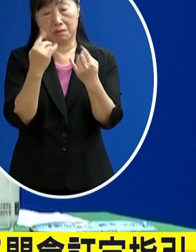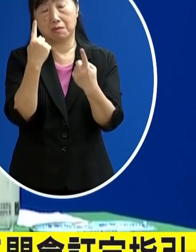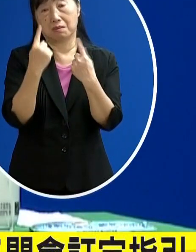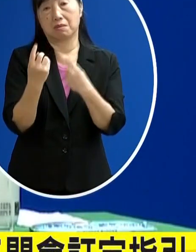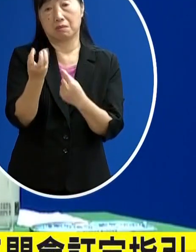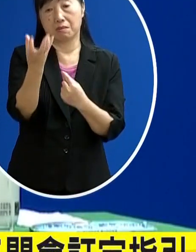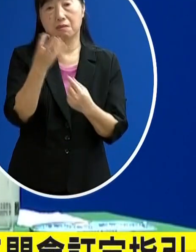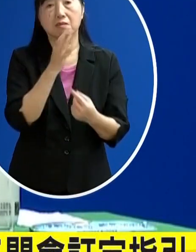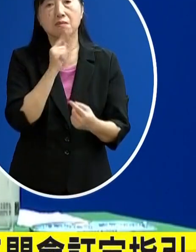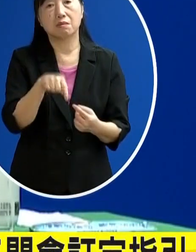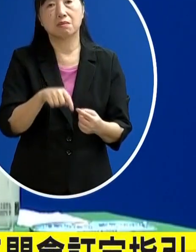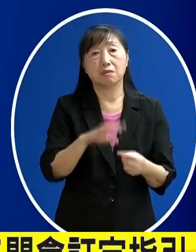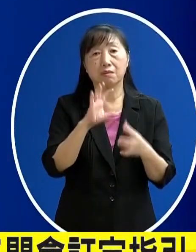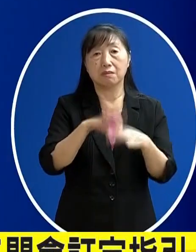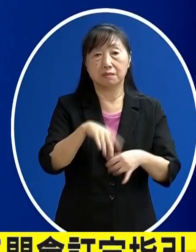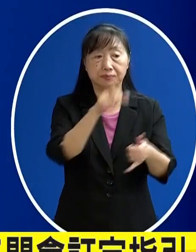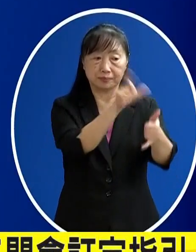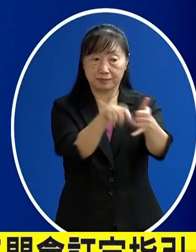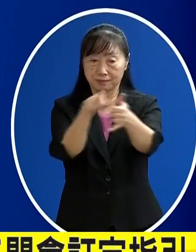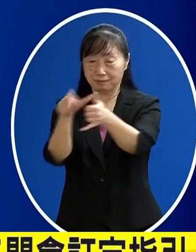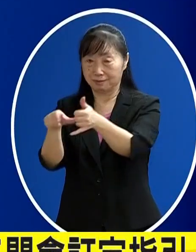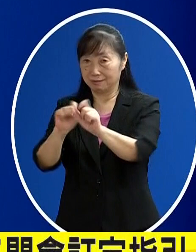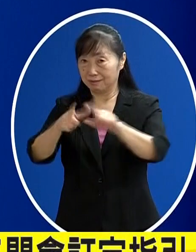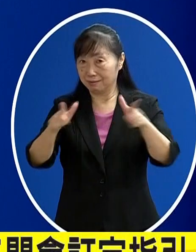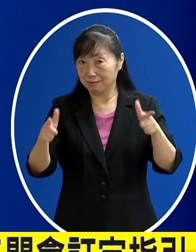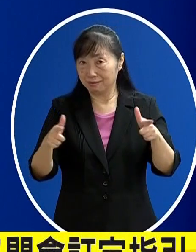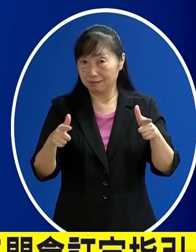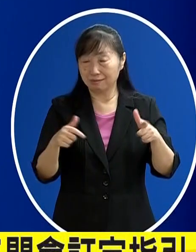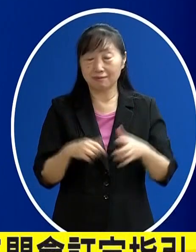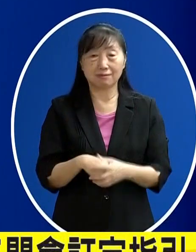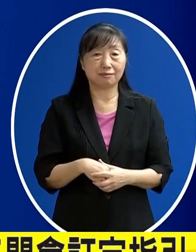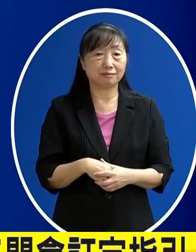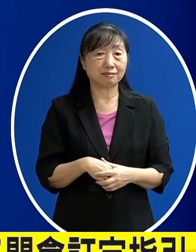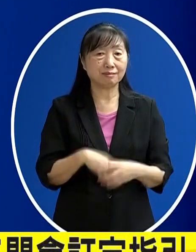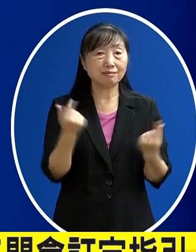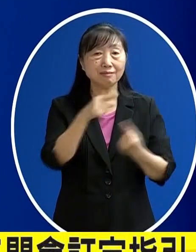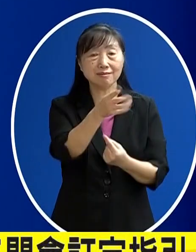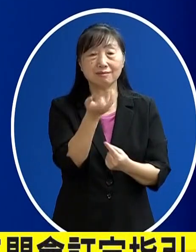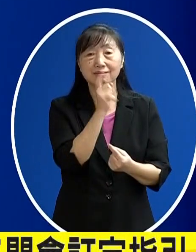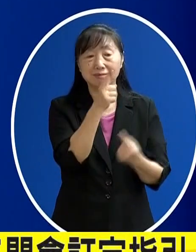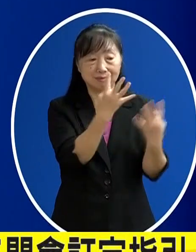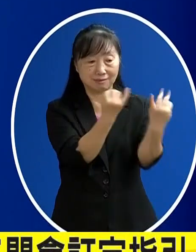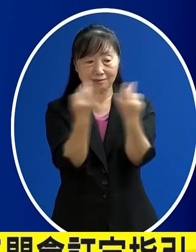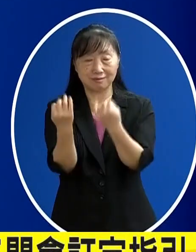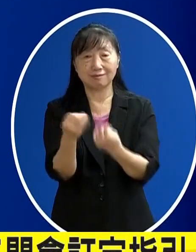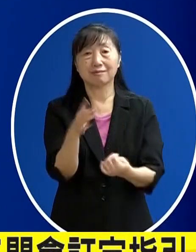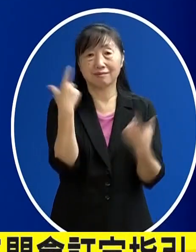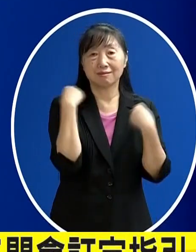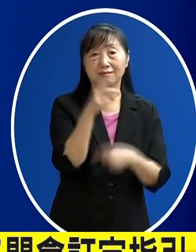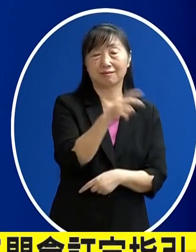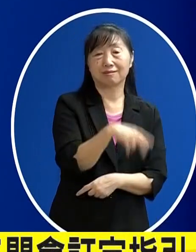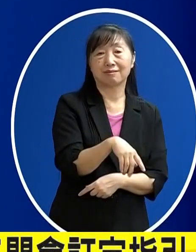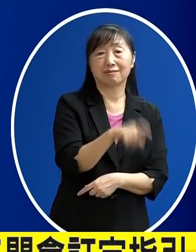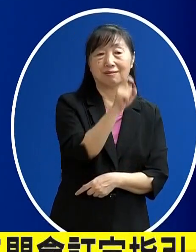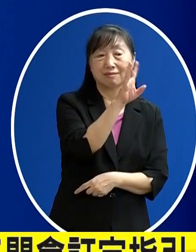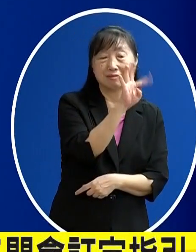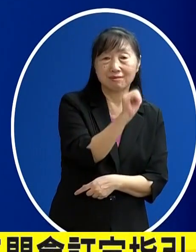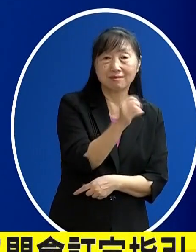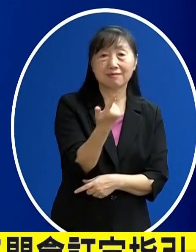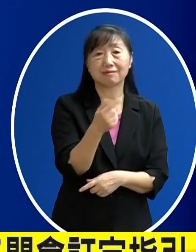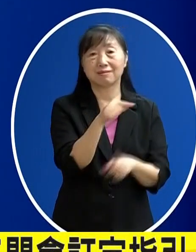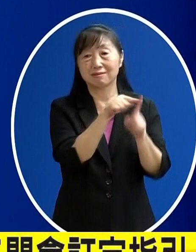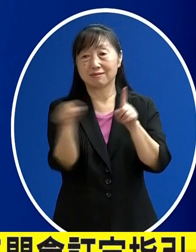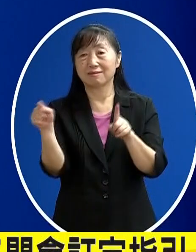的。另外，其实个人之间的差异也是非常的大，大家可以看到说这个数字从两位数到四位数都有